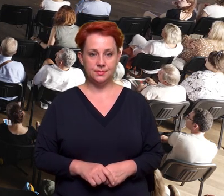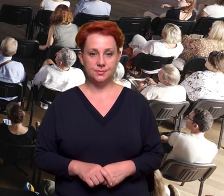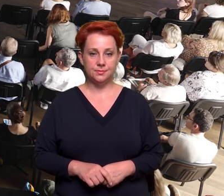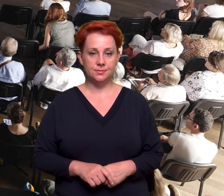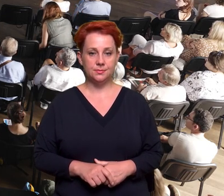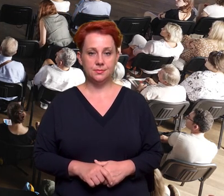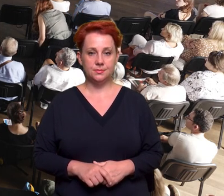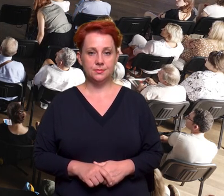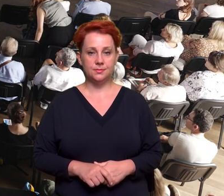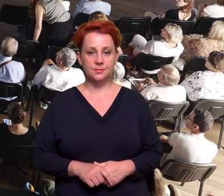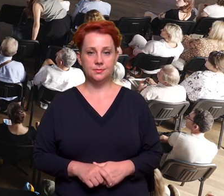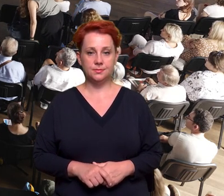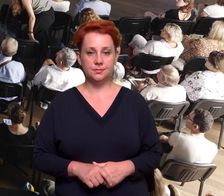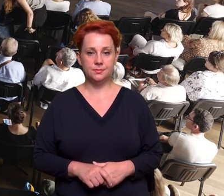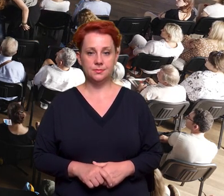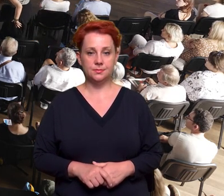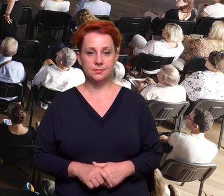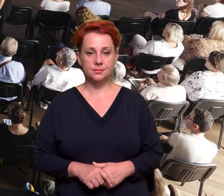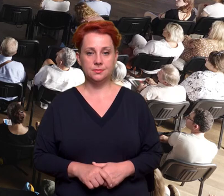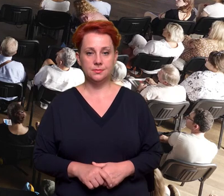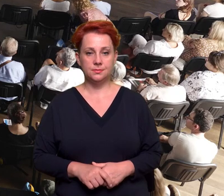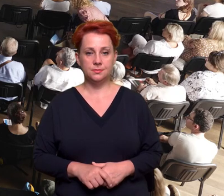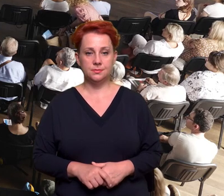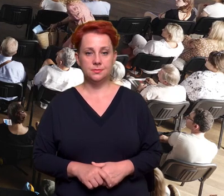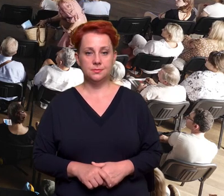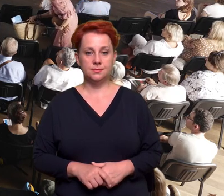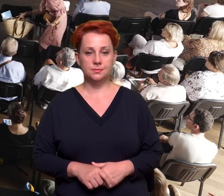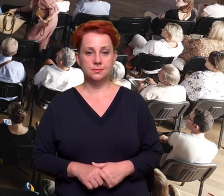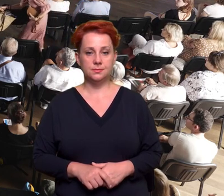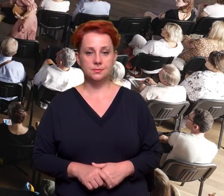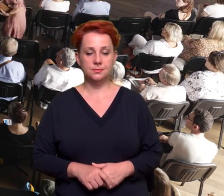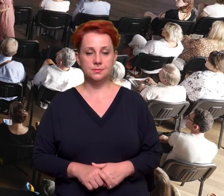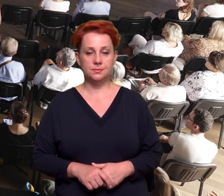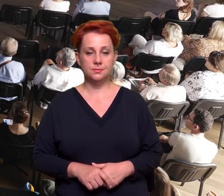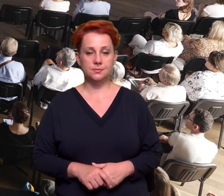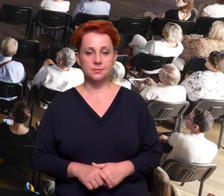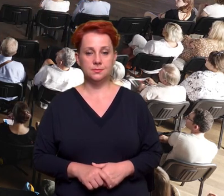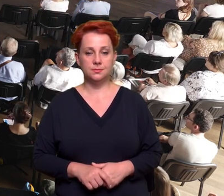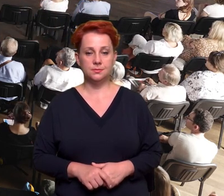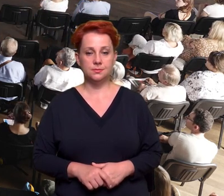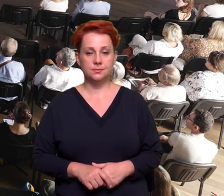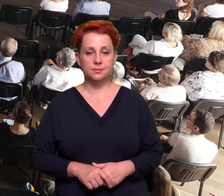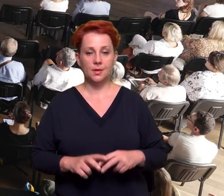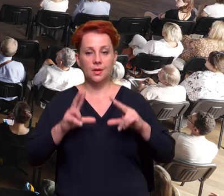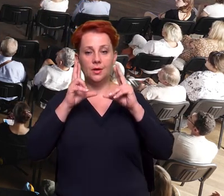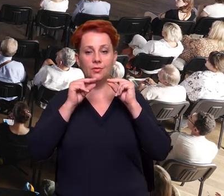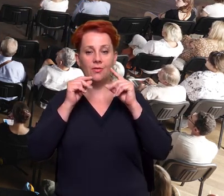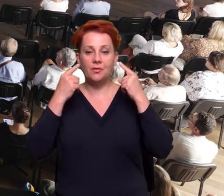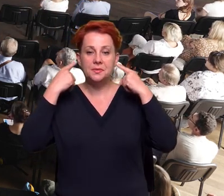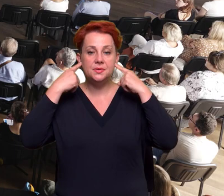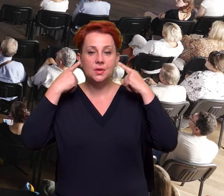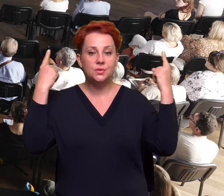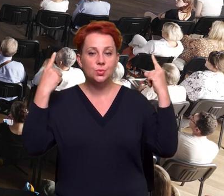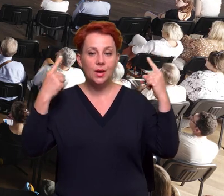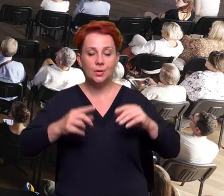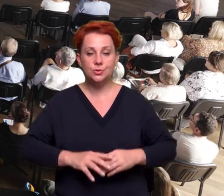zabrakło jednej rzeczy, nazewnictwo. Ponieważ ja pochodzę też... Może pani potem posłuchać, tak, tak, tak. Ja nie mówię do mikrofonu. Jako dziecko też jestem z miejsca poniemieckiego,